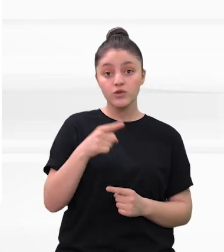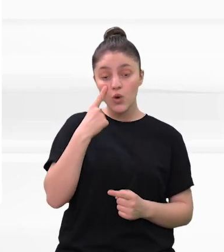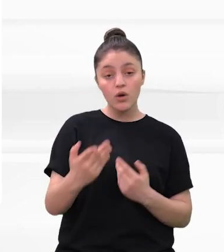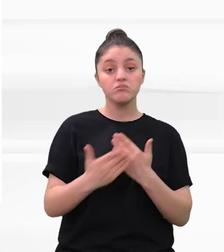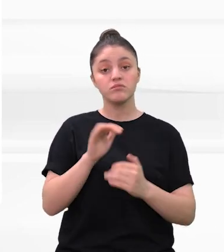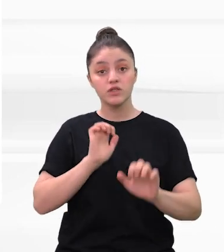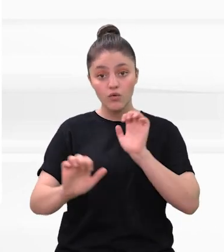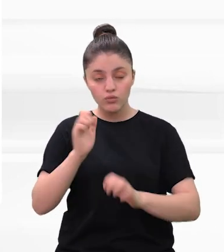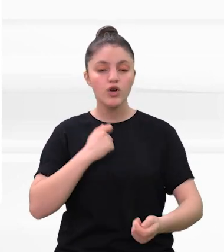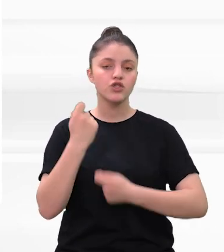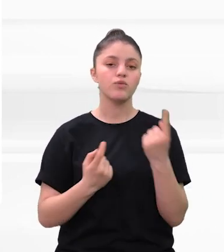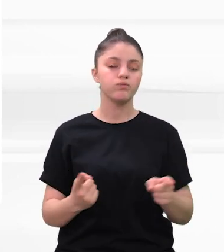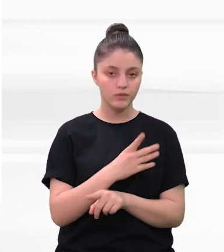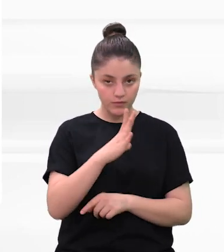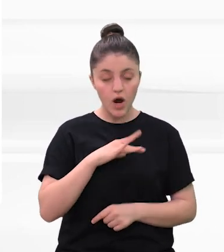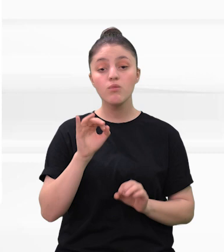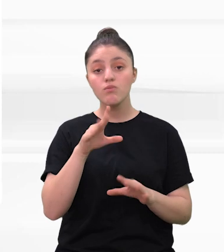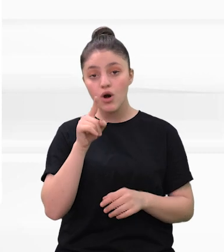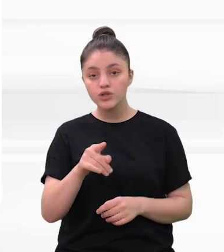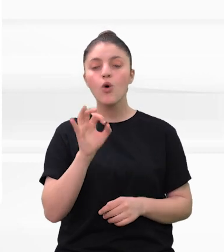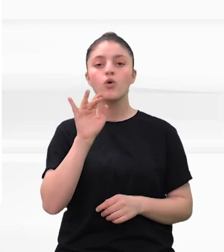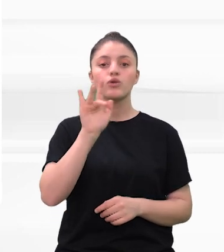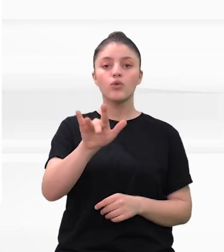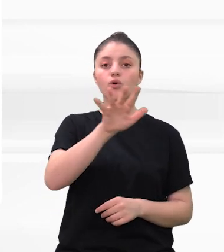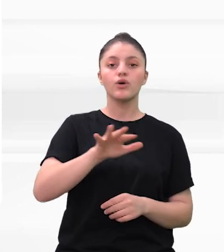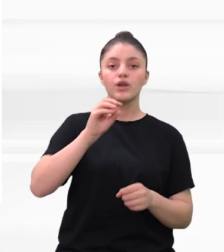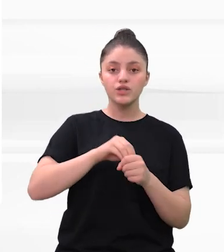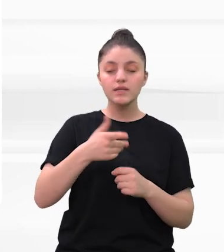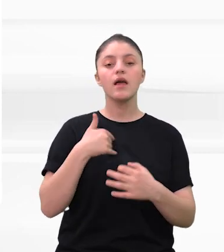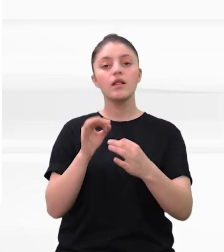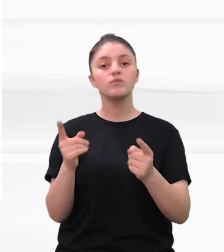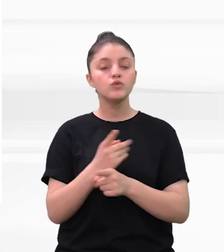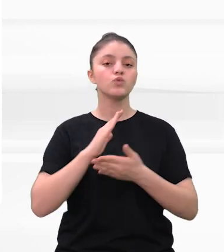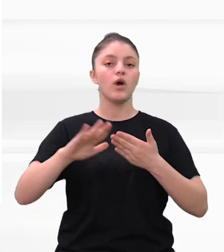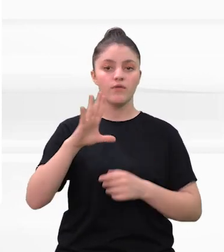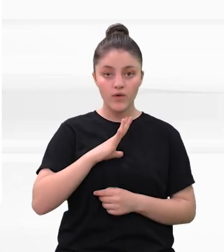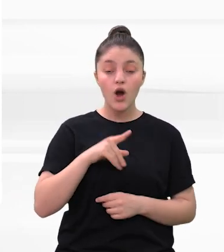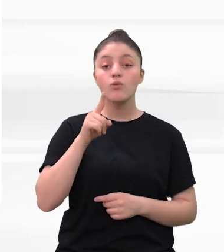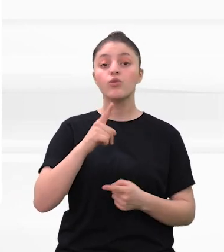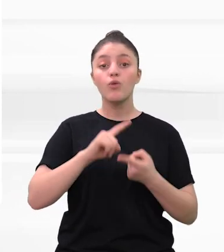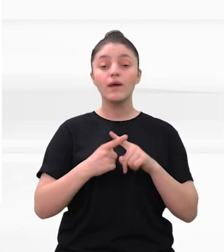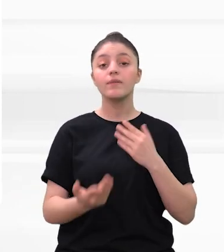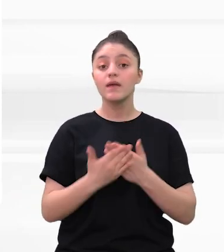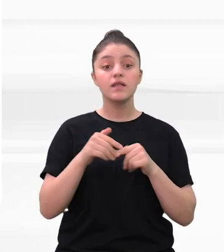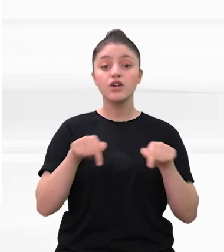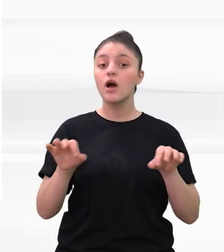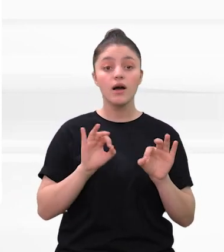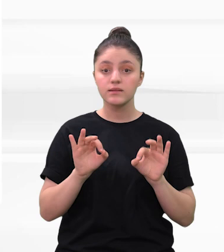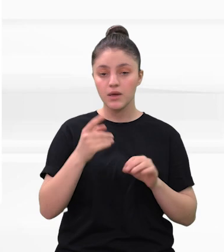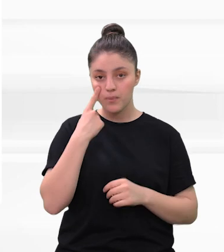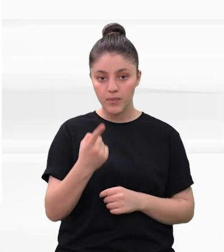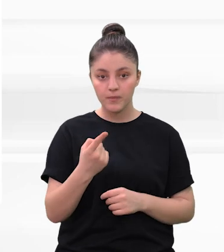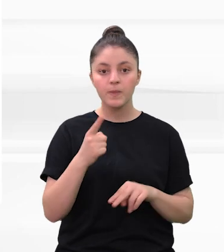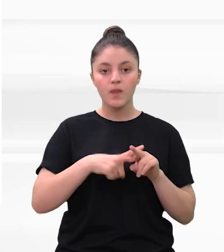savunmak amacıyla çalışmalar yapmış öylece Ortadoğu ilişkiler geliştirmiştir Bu politikanın dayanağı aşağıdakilerden hangisidir